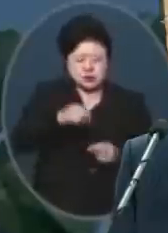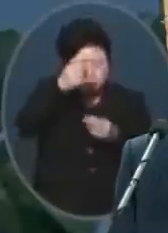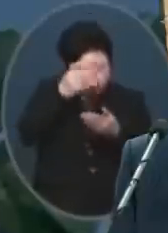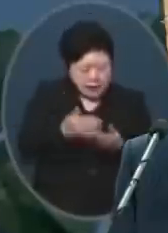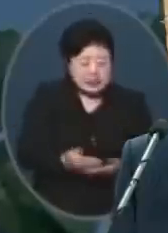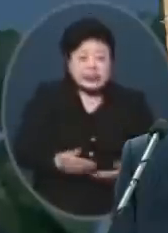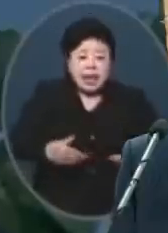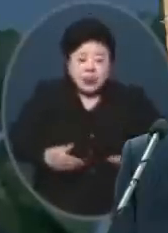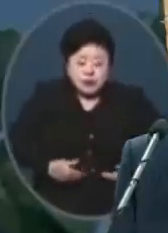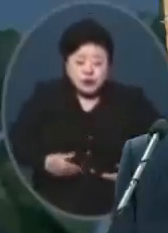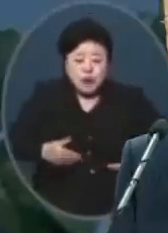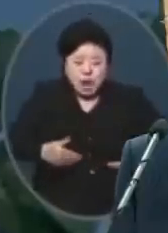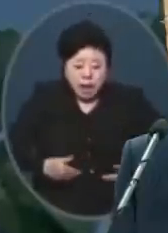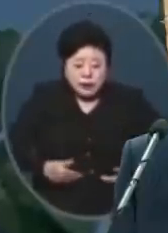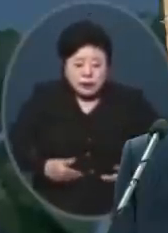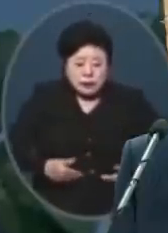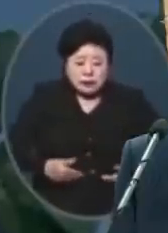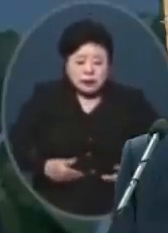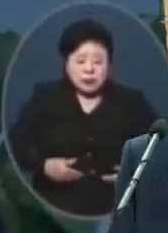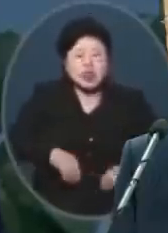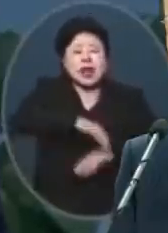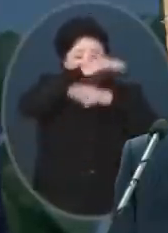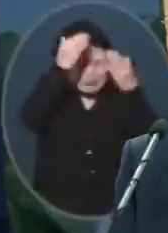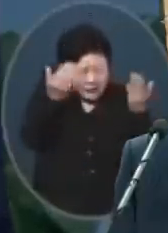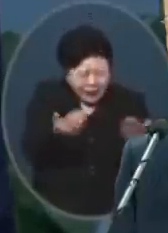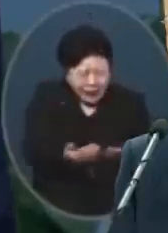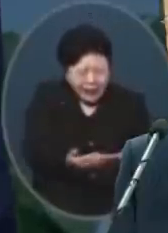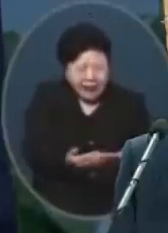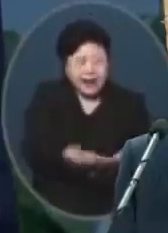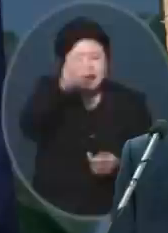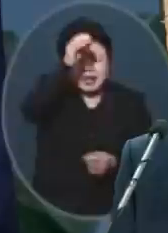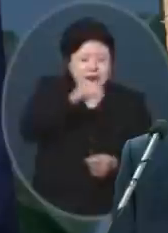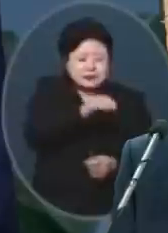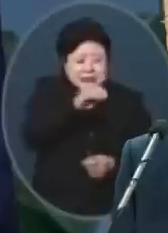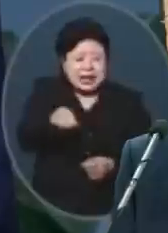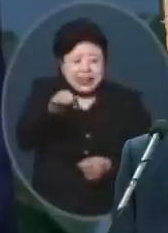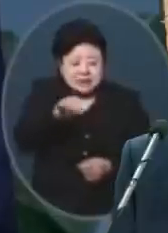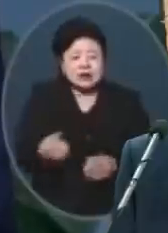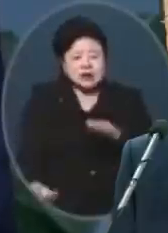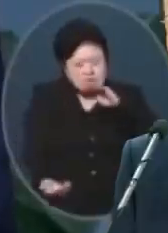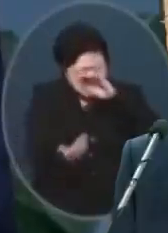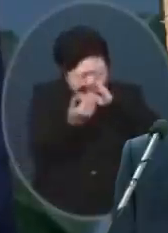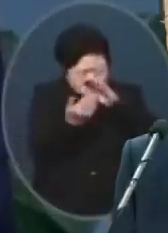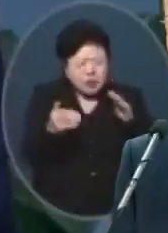구원받은데 필요한 일은 주님이 다 십자가에서